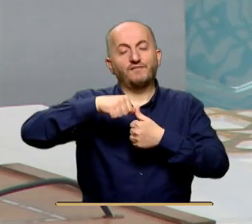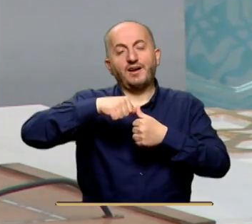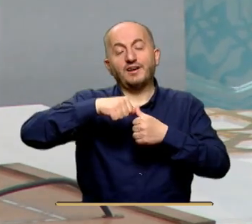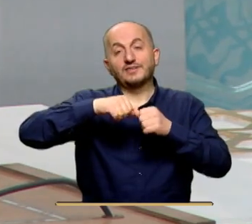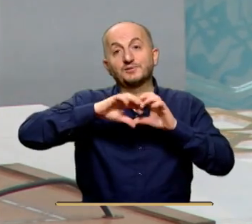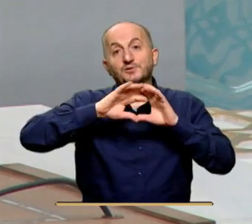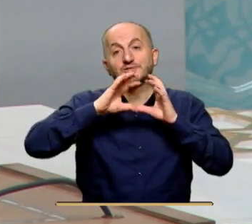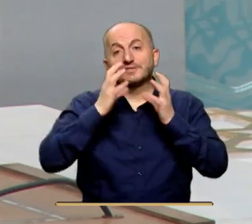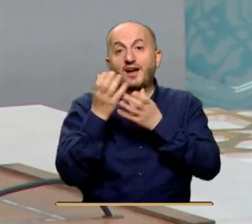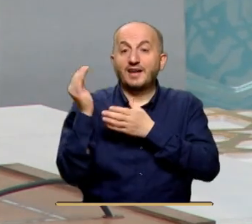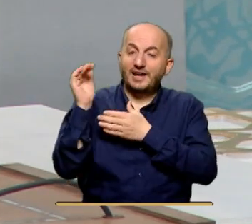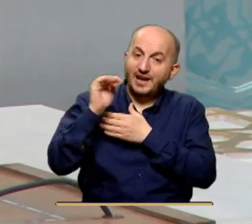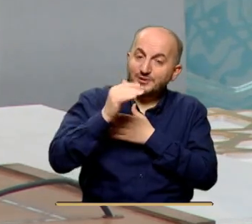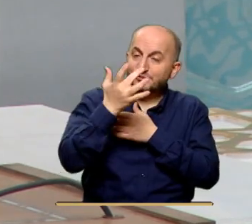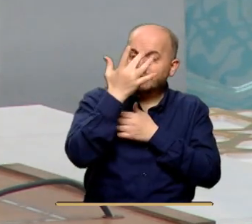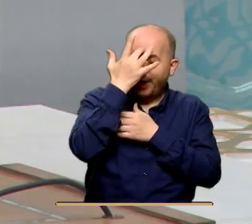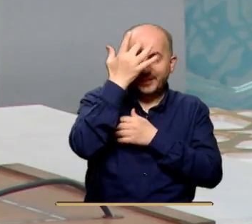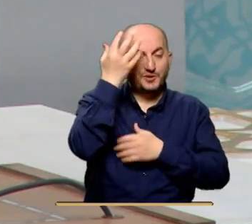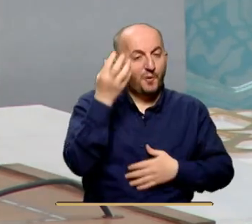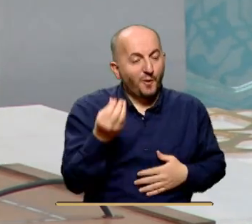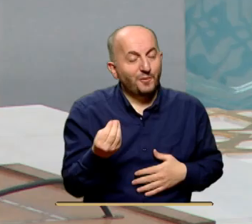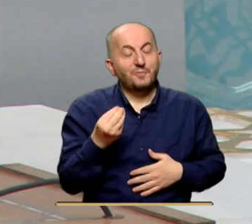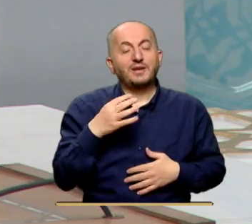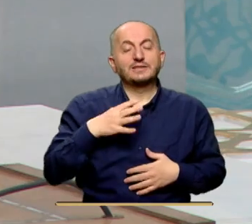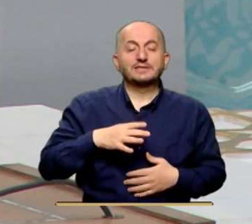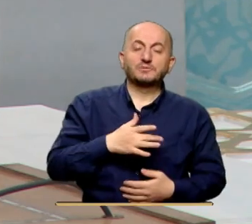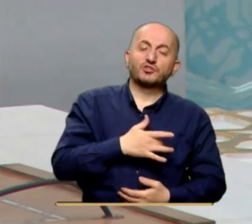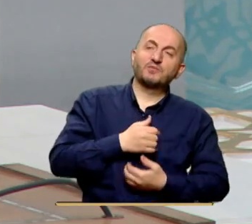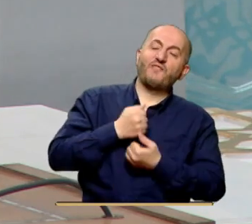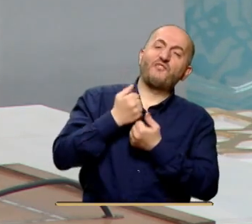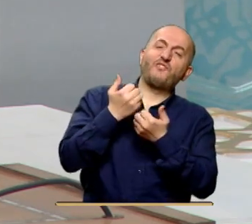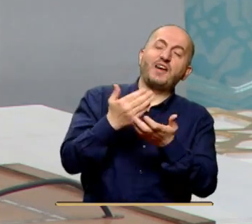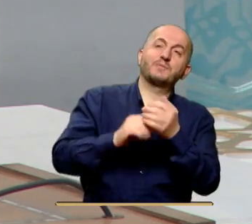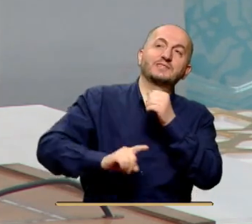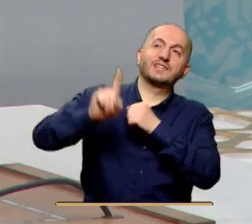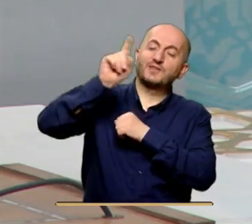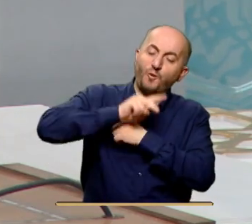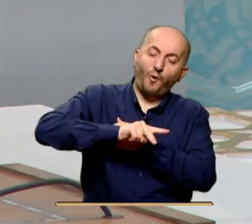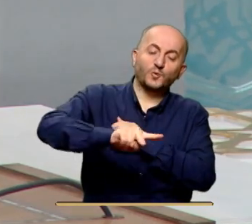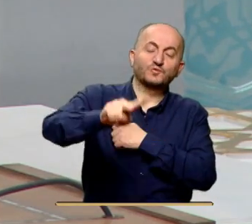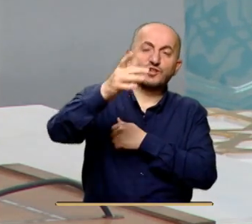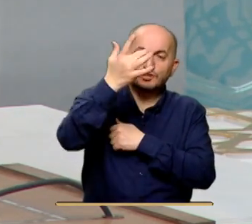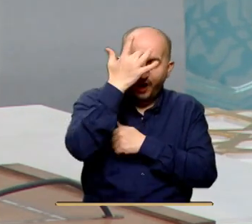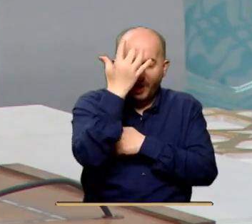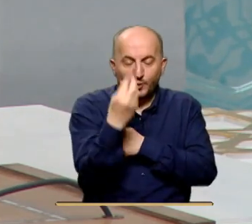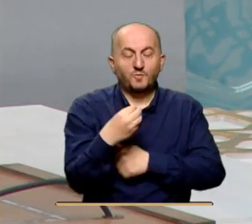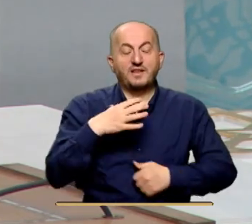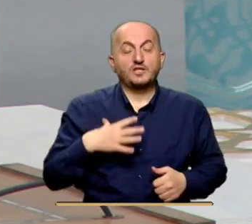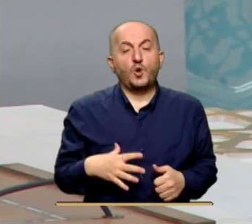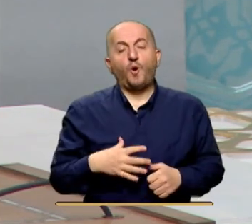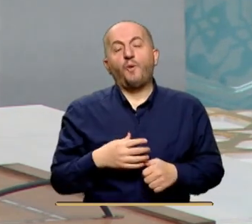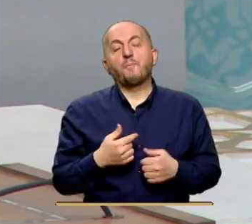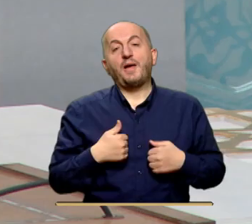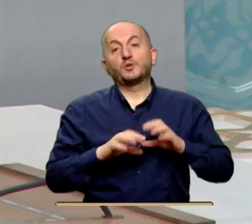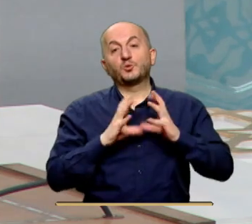bunu tatmayı, tekrar sana canımı vermeyi, senin uğrunda şehit olmayı istiyorum.